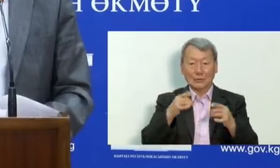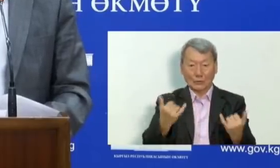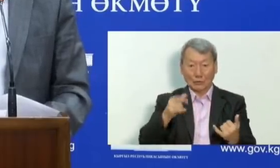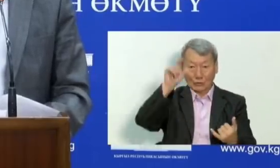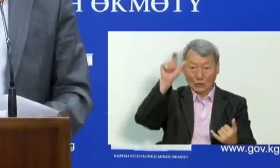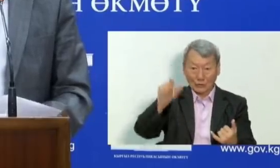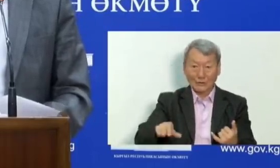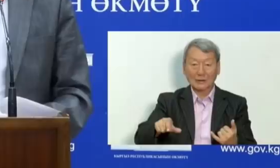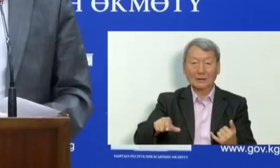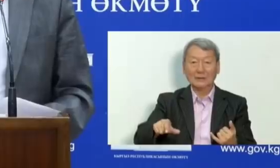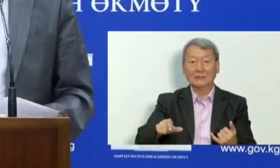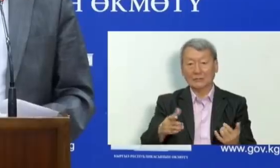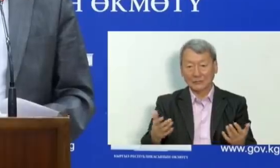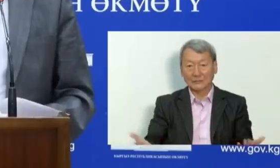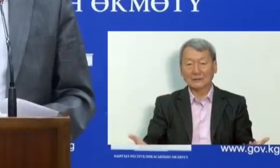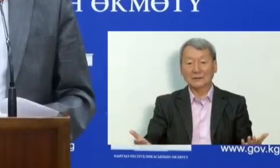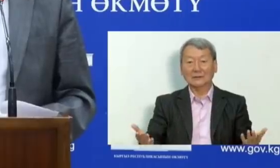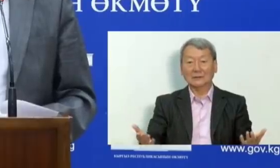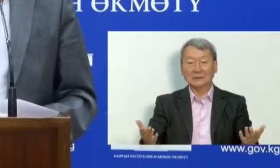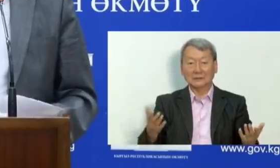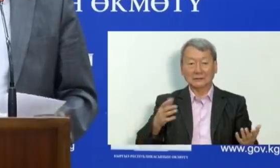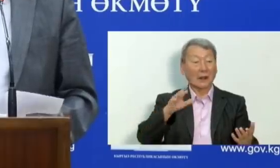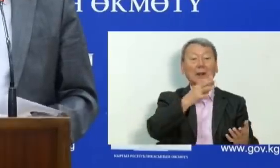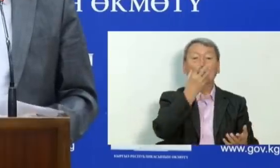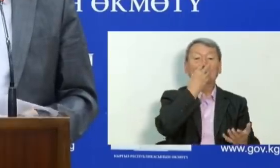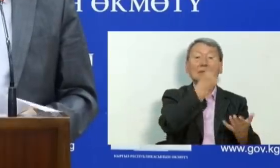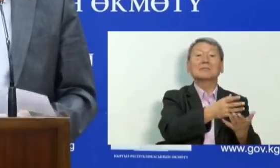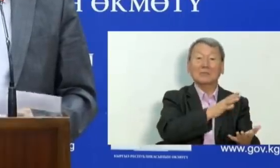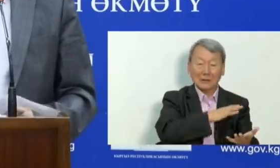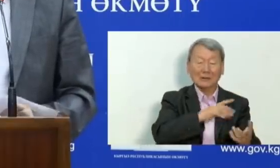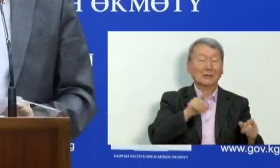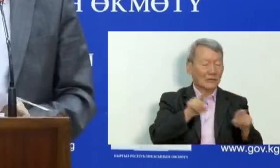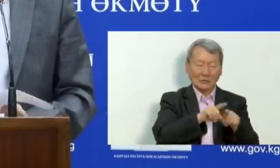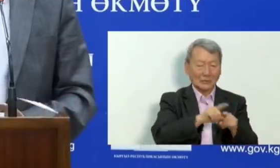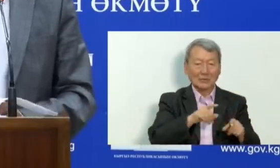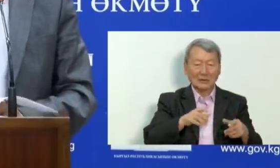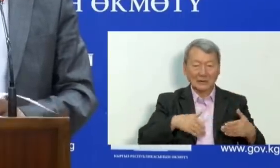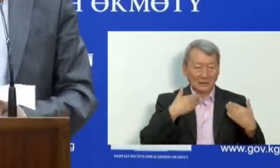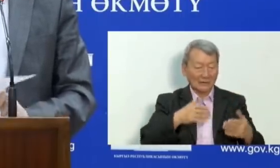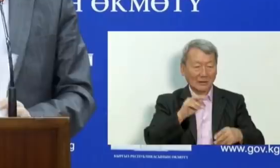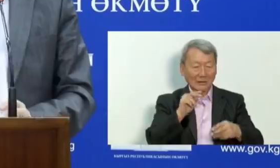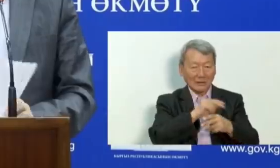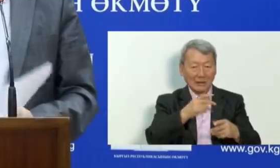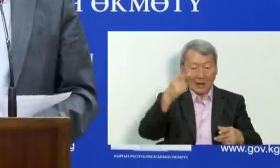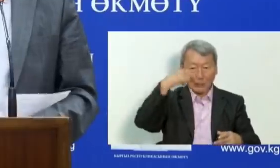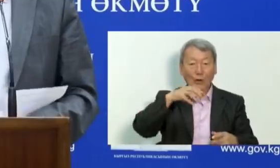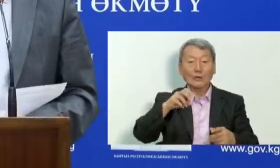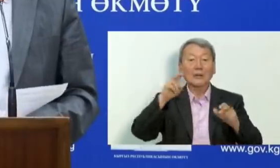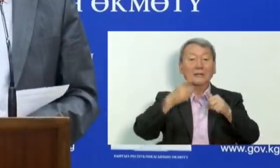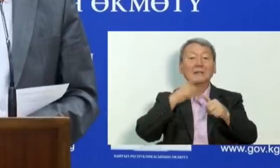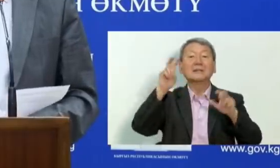бул бейтап дагы ошо реанимация шарттарына карабастан ошо кийинки кезде